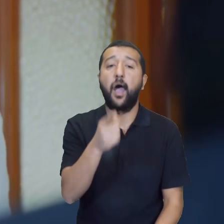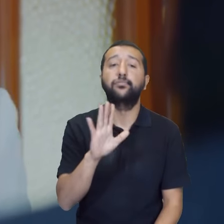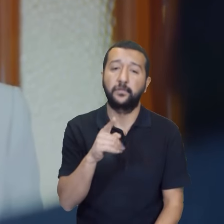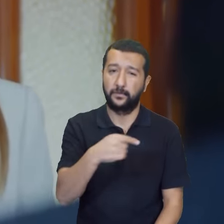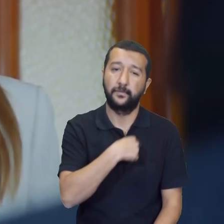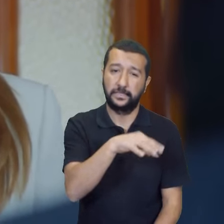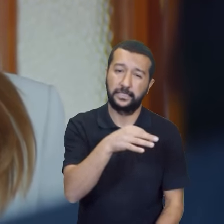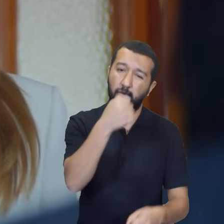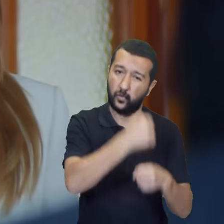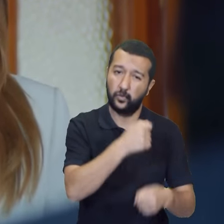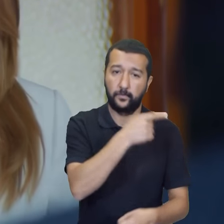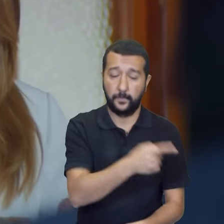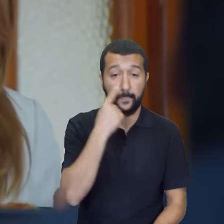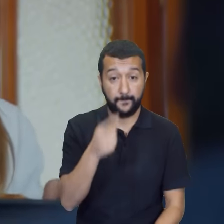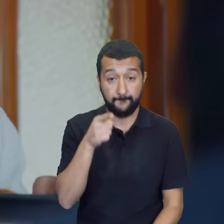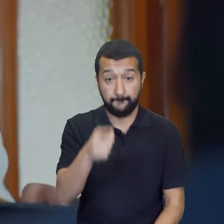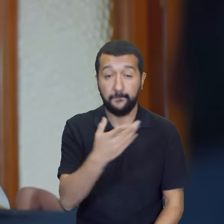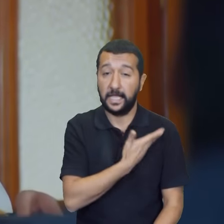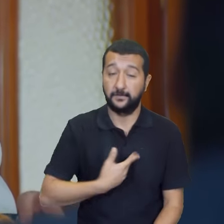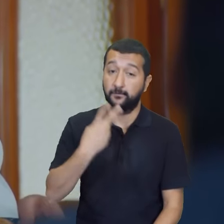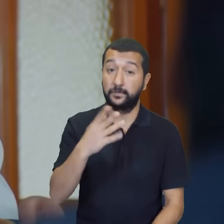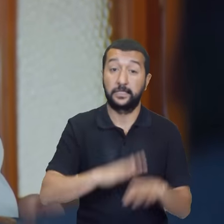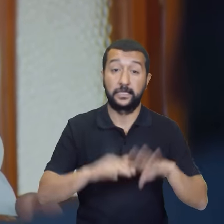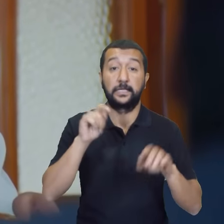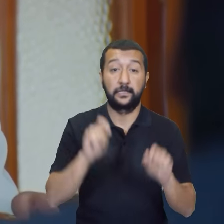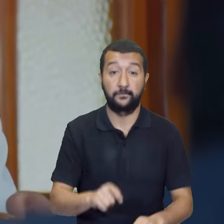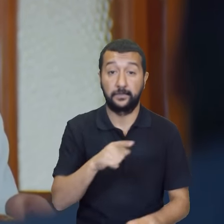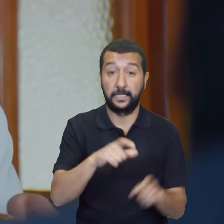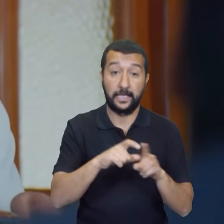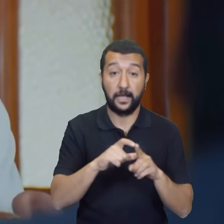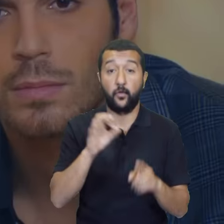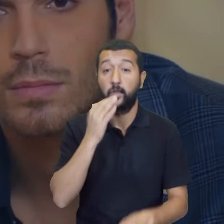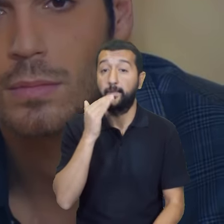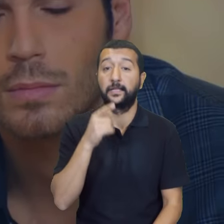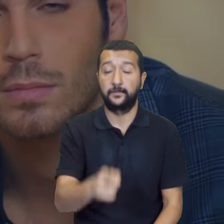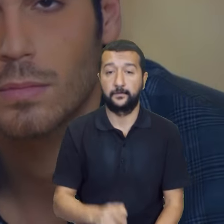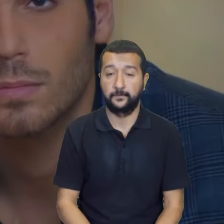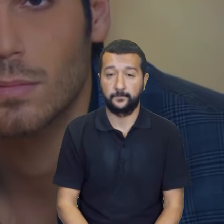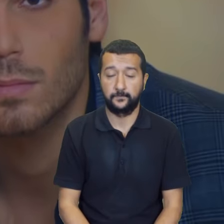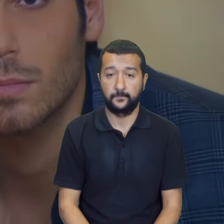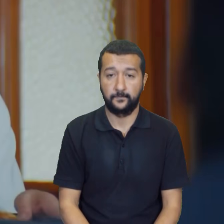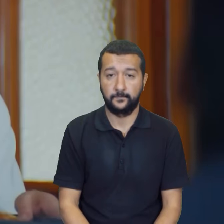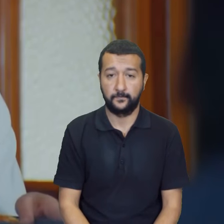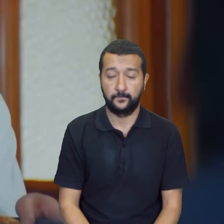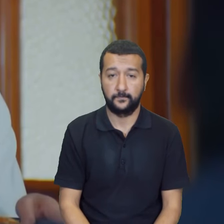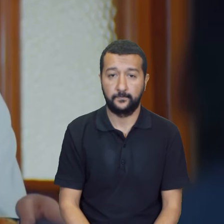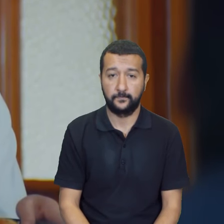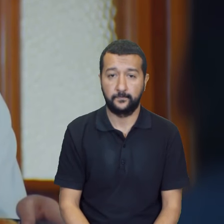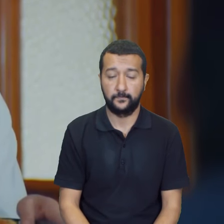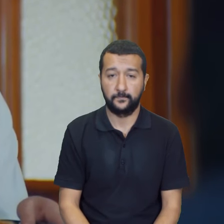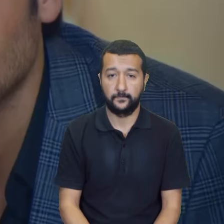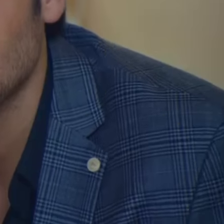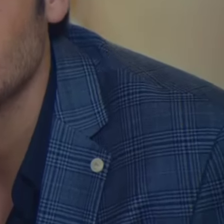belli. Ben bir çay koyayım. Bak, en sevdiklerinden yaptım. Dereotlu peynirli. Elindeki tepsileri gösterdi.